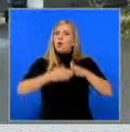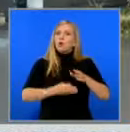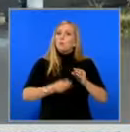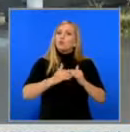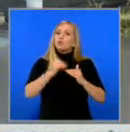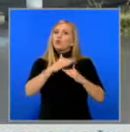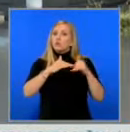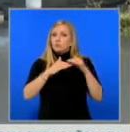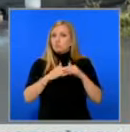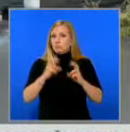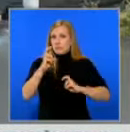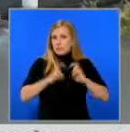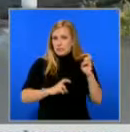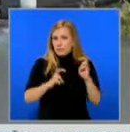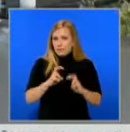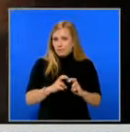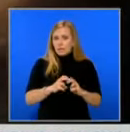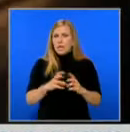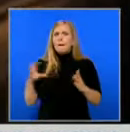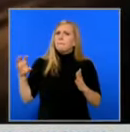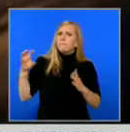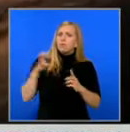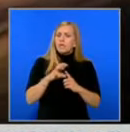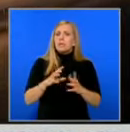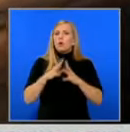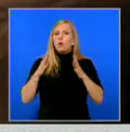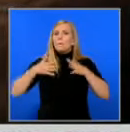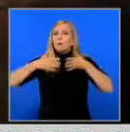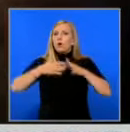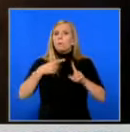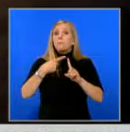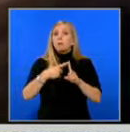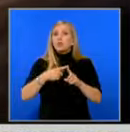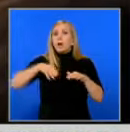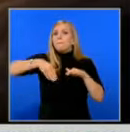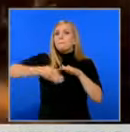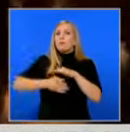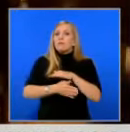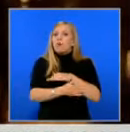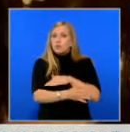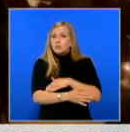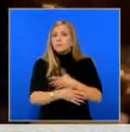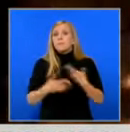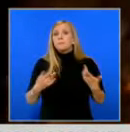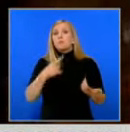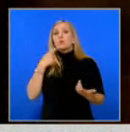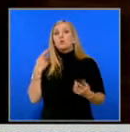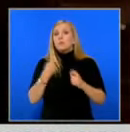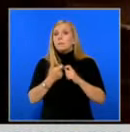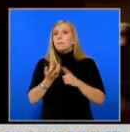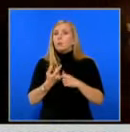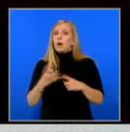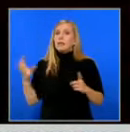поразени са били и голям десантен кораб и подводница с дронове русия е извършила поредна атака срещу